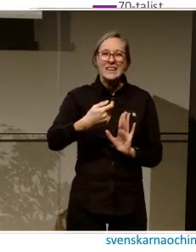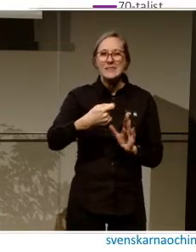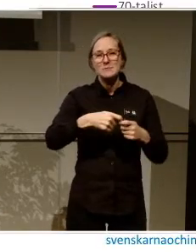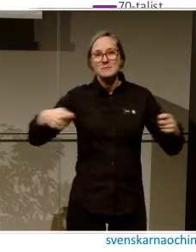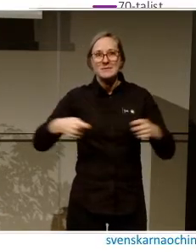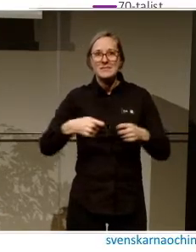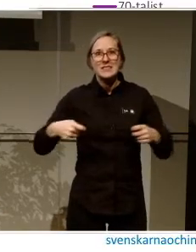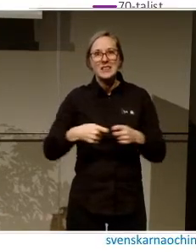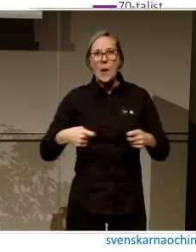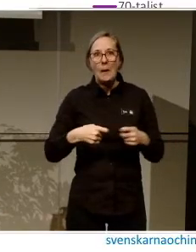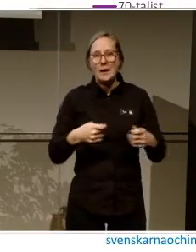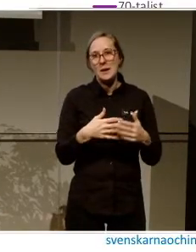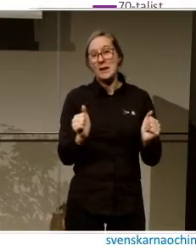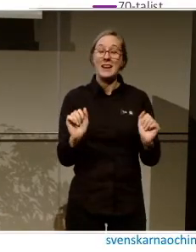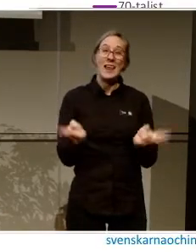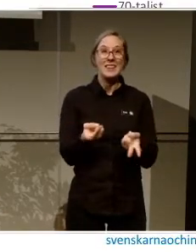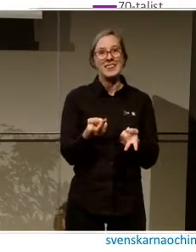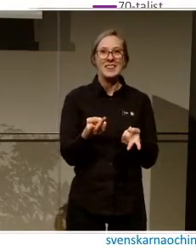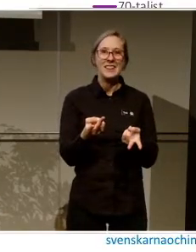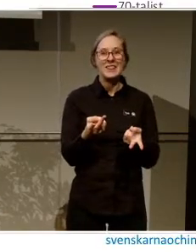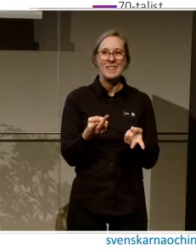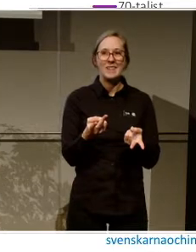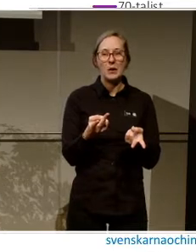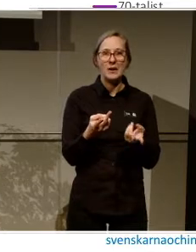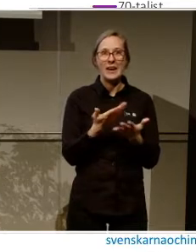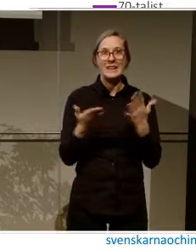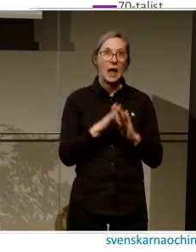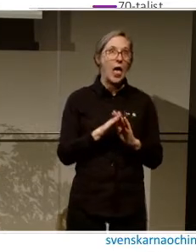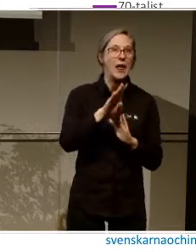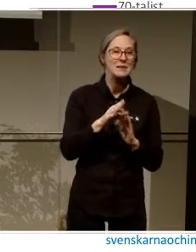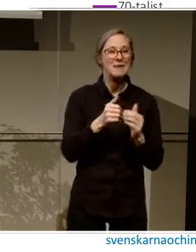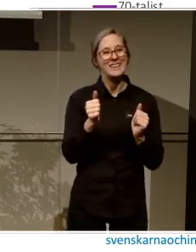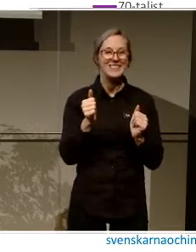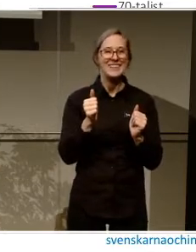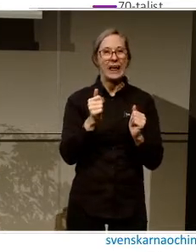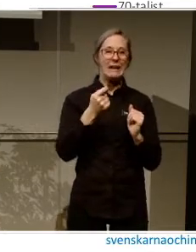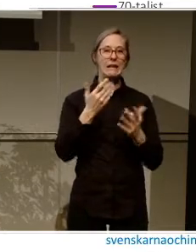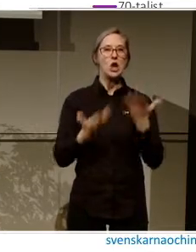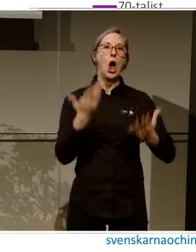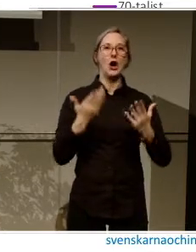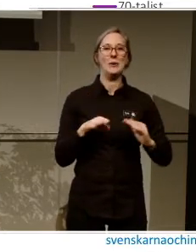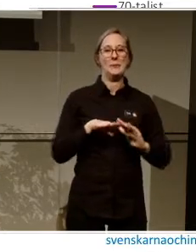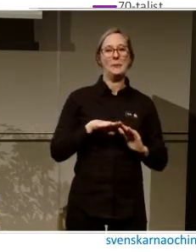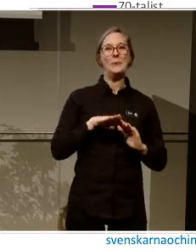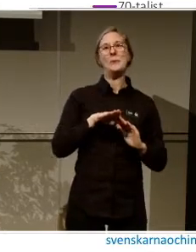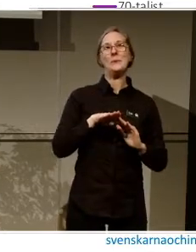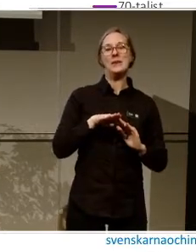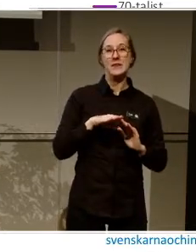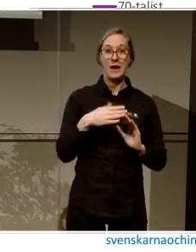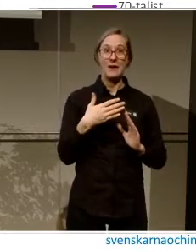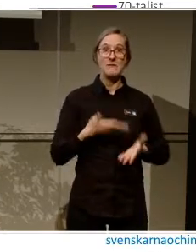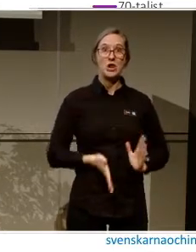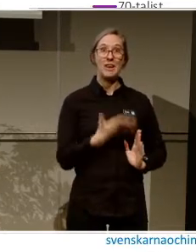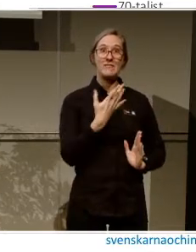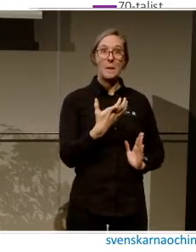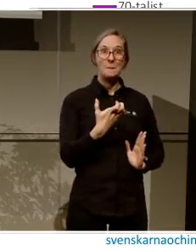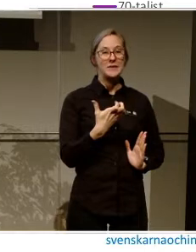eller inte så snabba med. De var inte ruschen upp utan bara lite lagom tillväxt. 50-talisterna är på